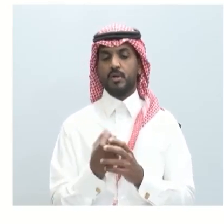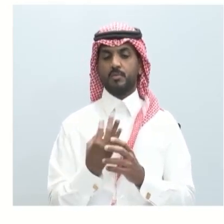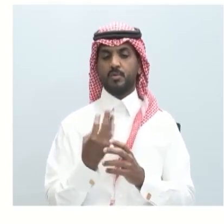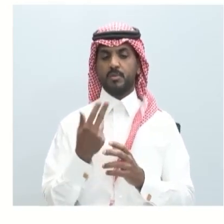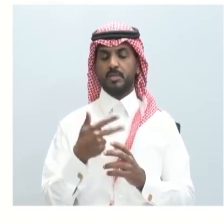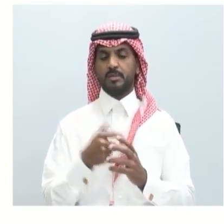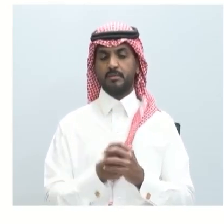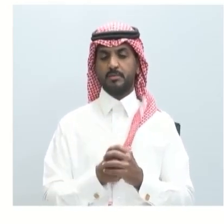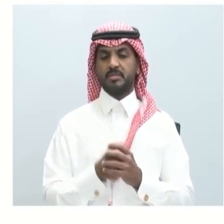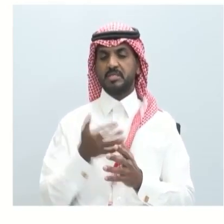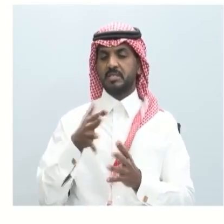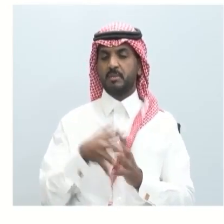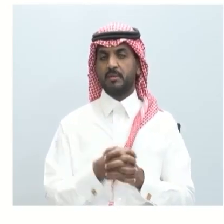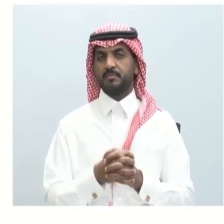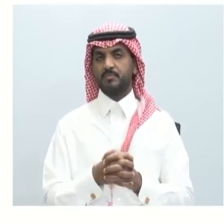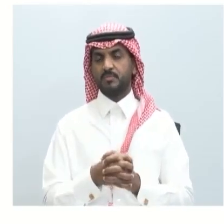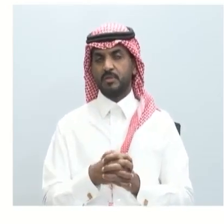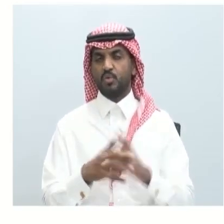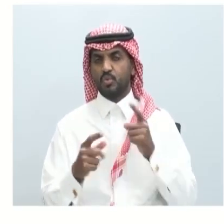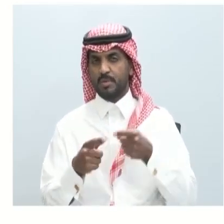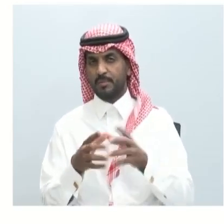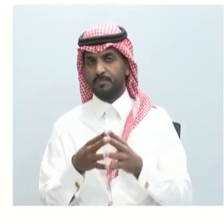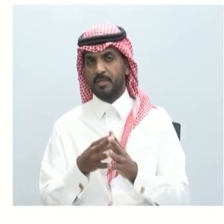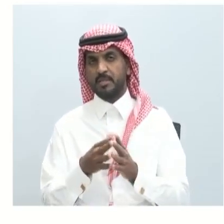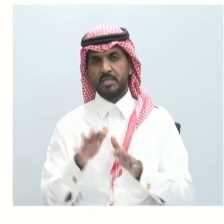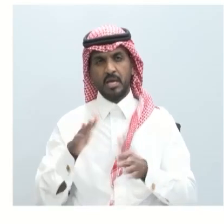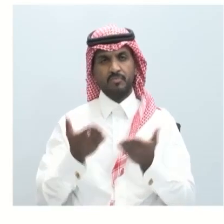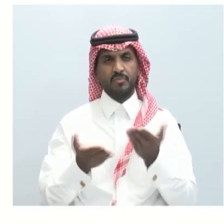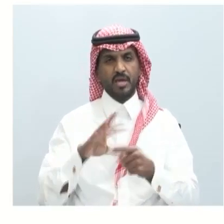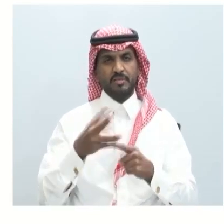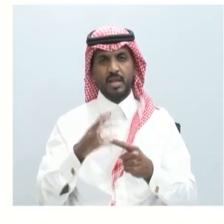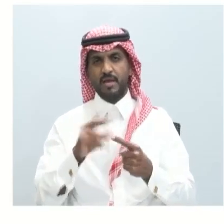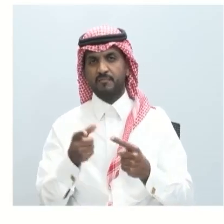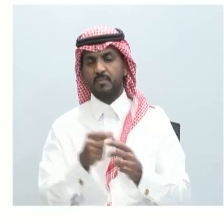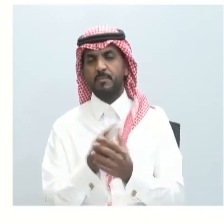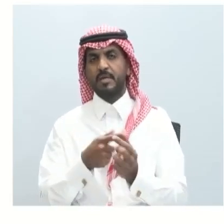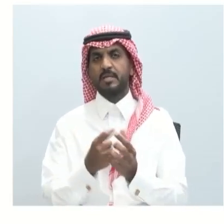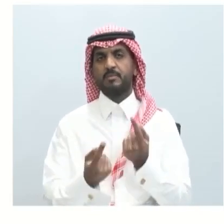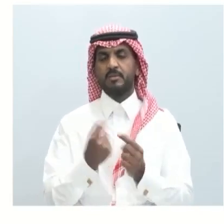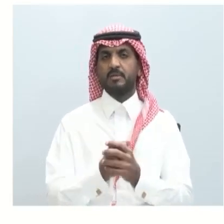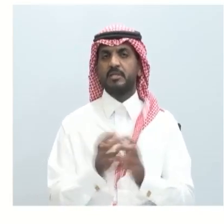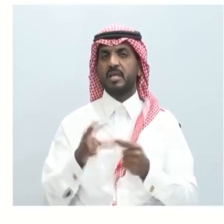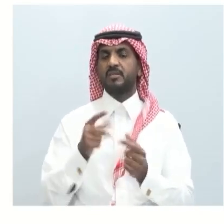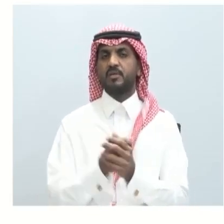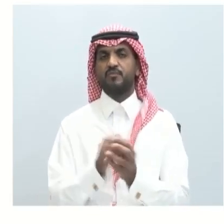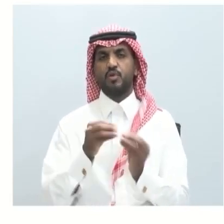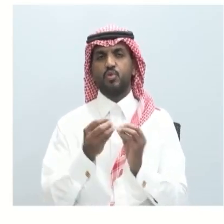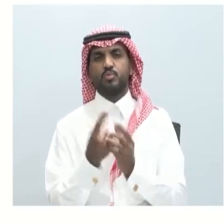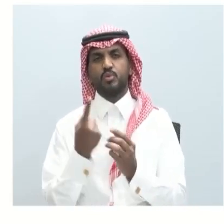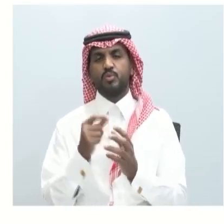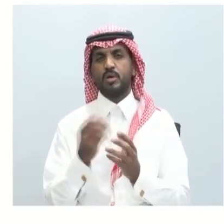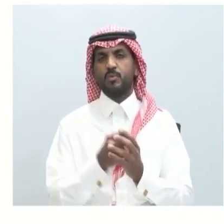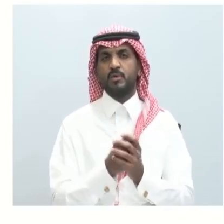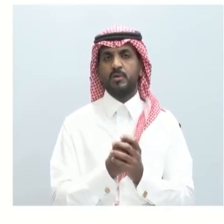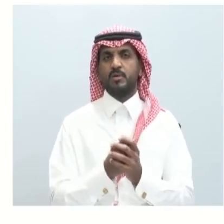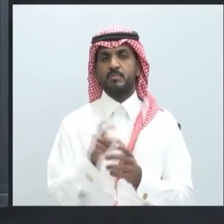16344 احتمال بمعنى سوف يكون لدينا تباين اختلافات ما بين هذه النباتات تختلف مثلا في لون البذور تختلف